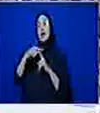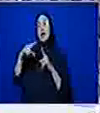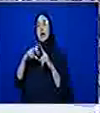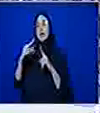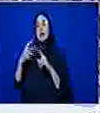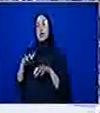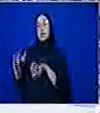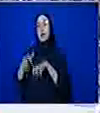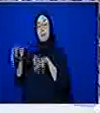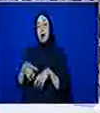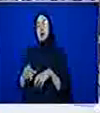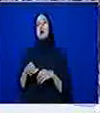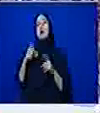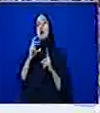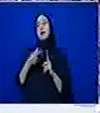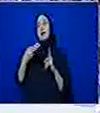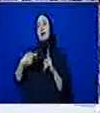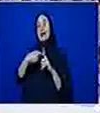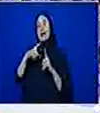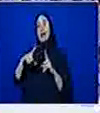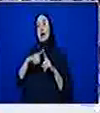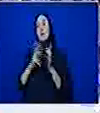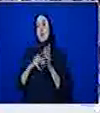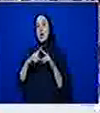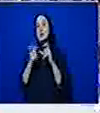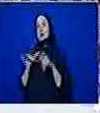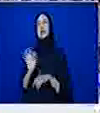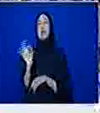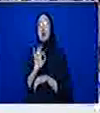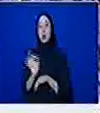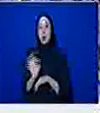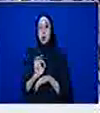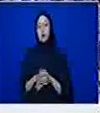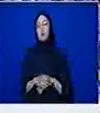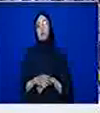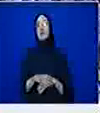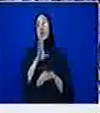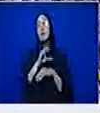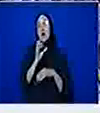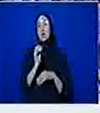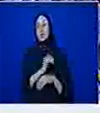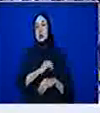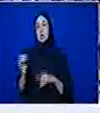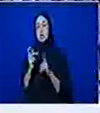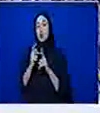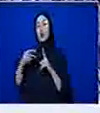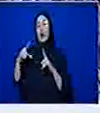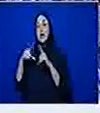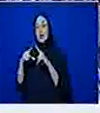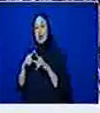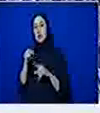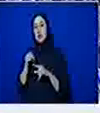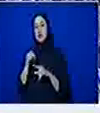direklamasi, yang terdiri dari perusahaan besar, tambang rakyat, dan 500 ribu hektar terindikasi